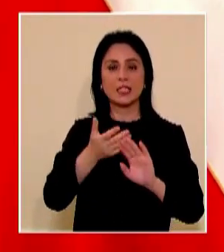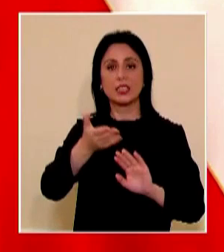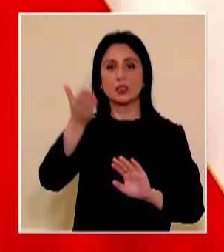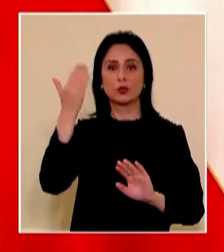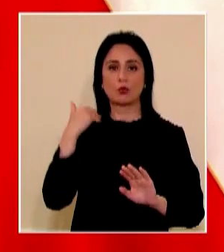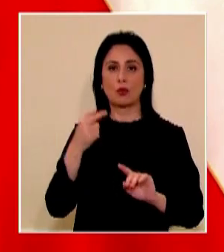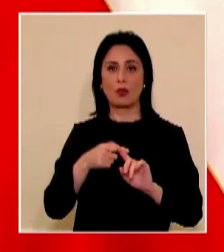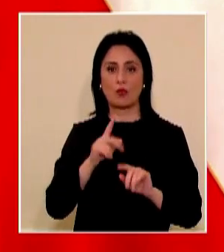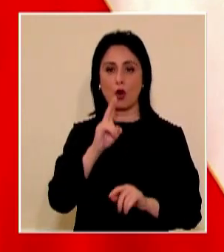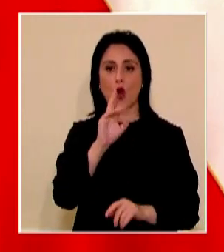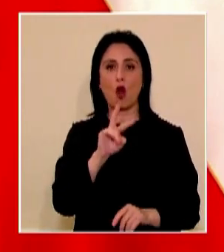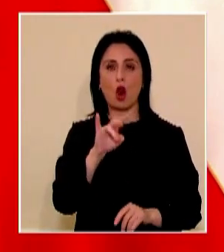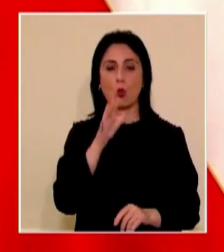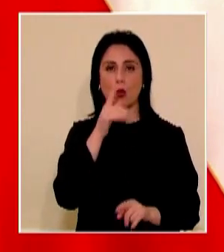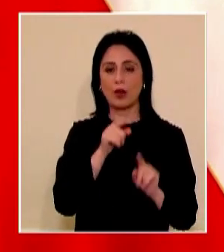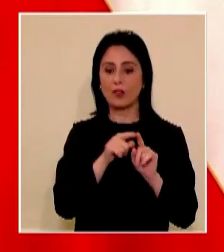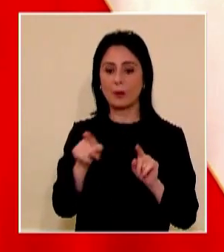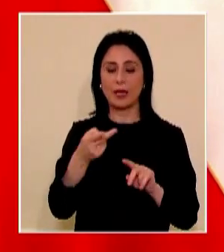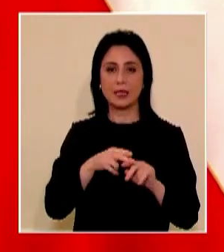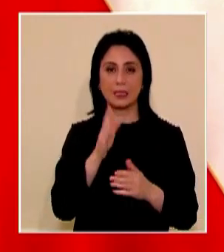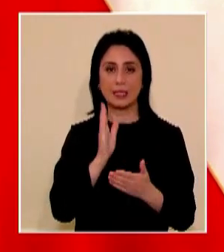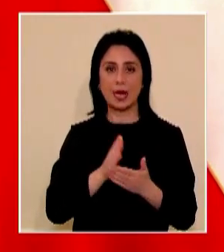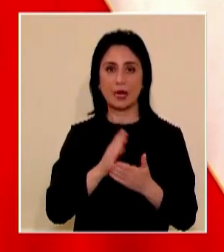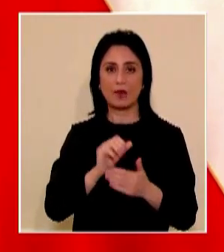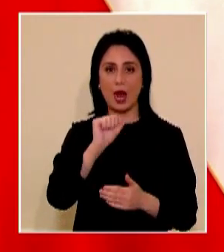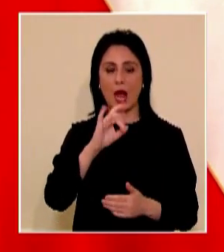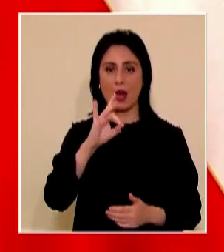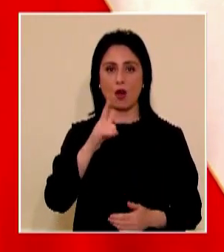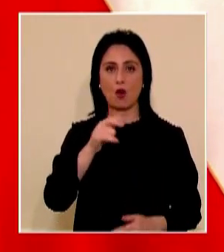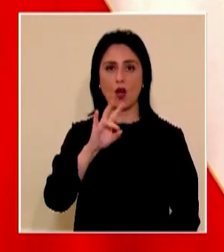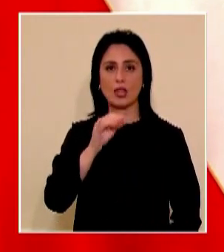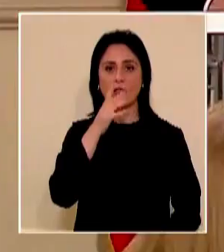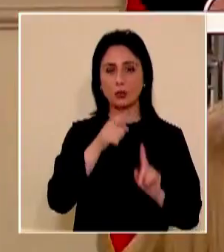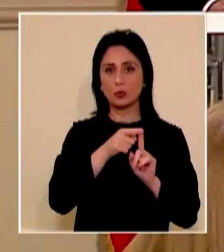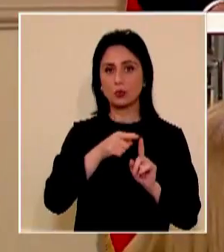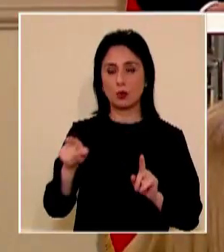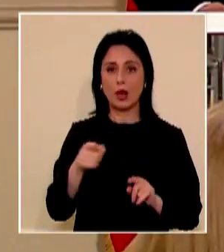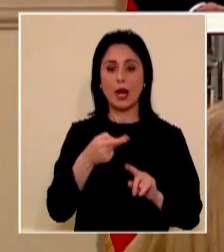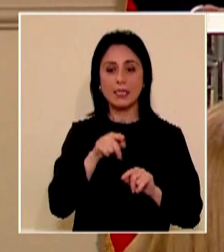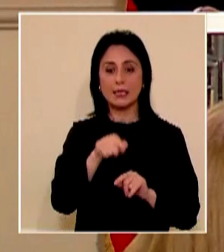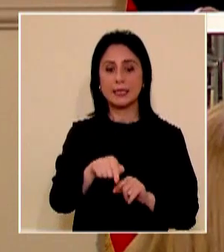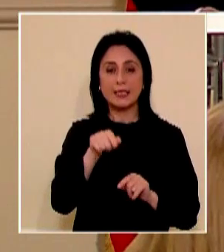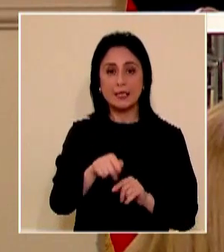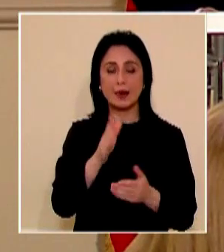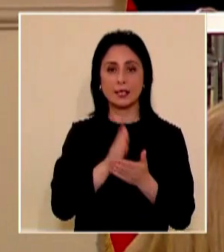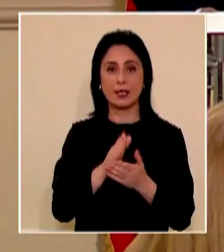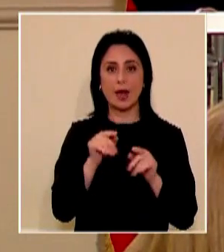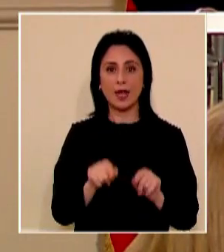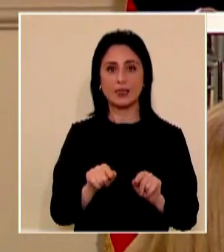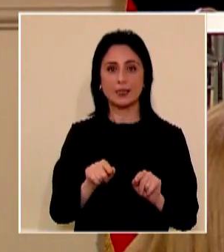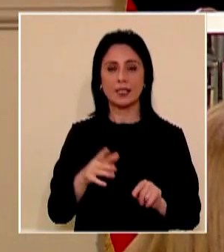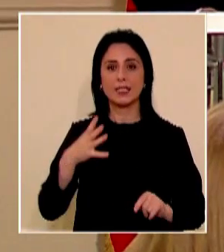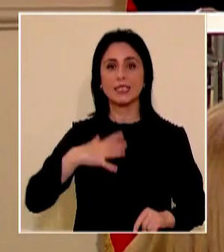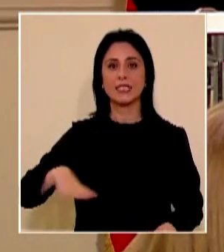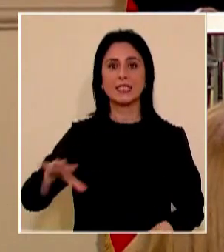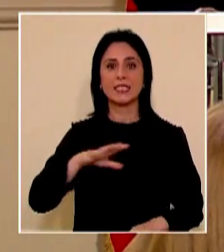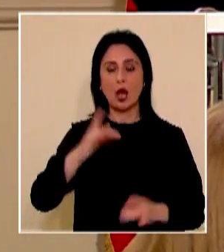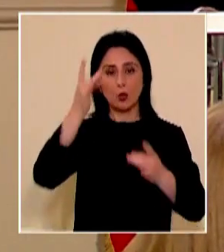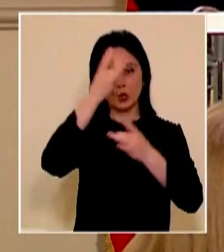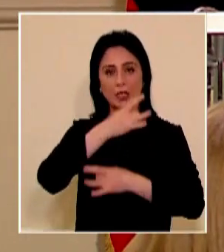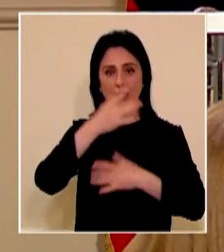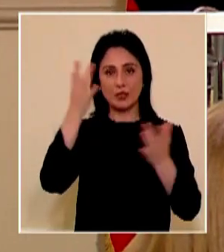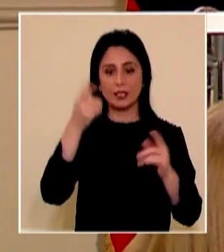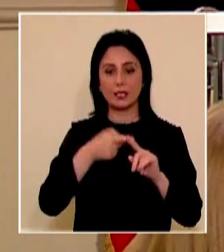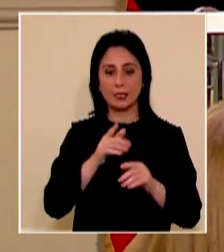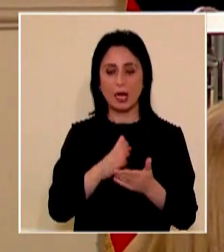da, nes aris kolchuri periodi, es aris argonantebis periodi, da ikac aris sakartvelo civilizacija,